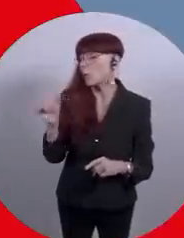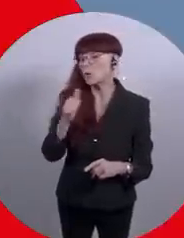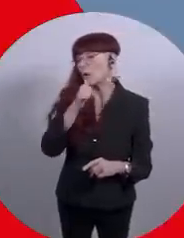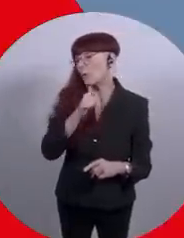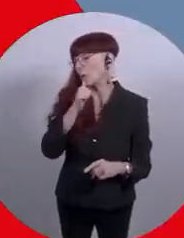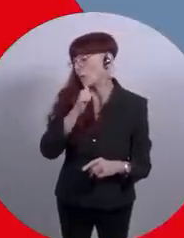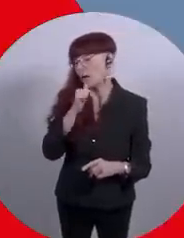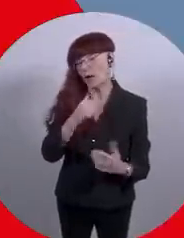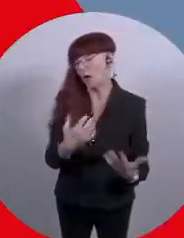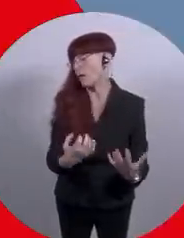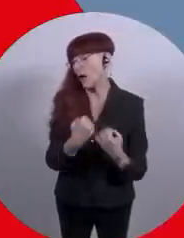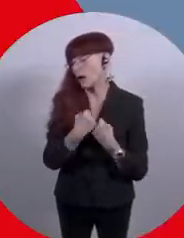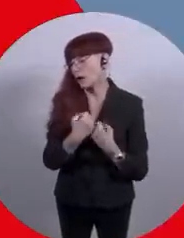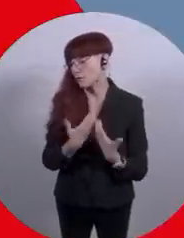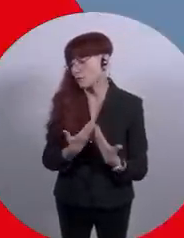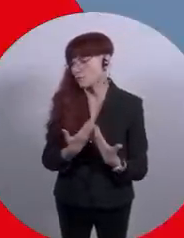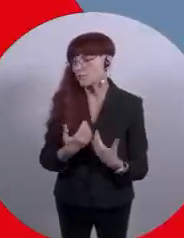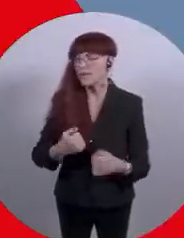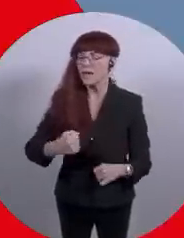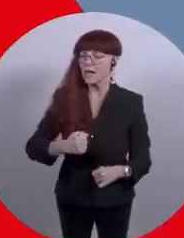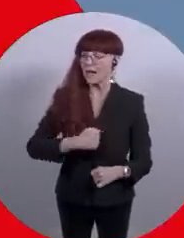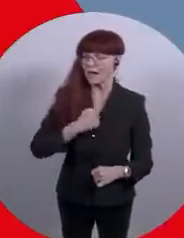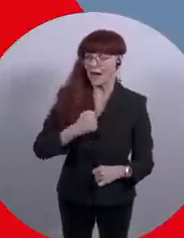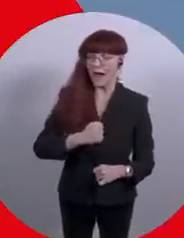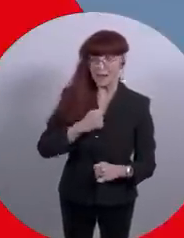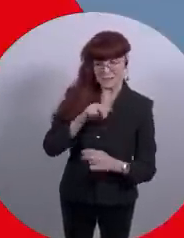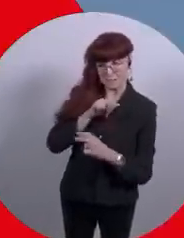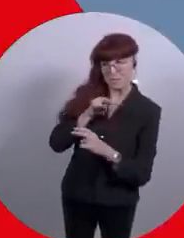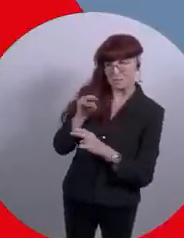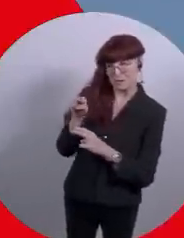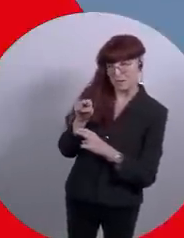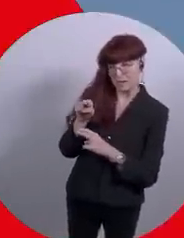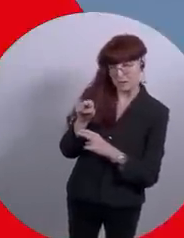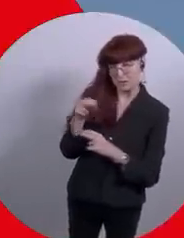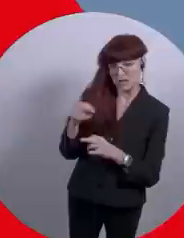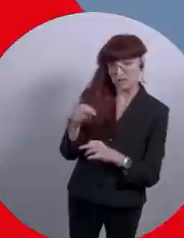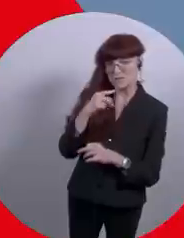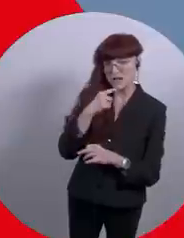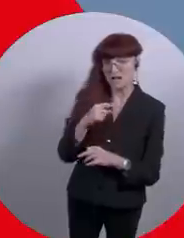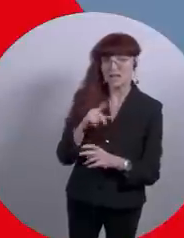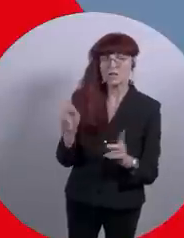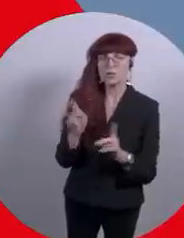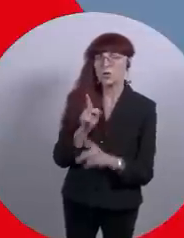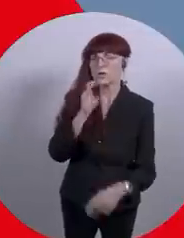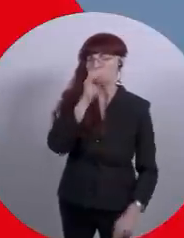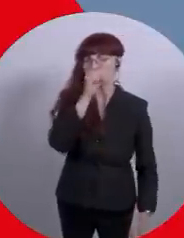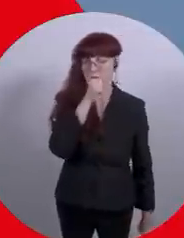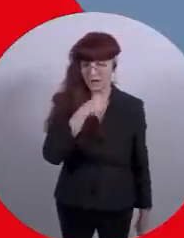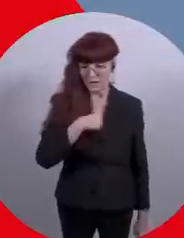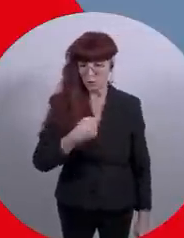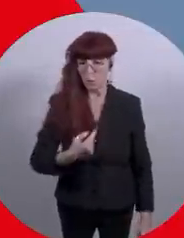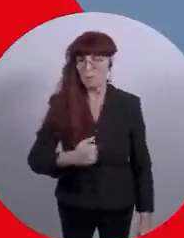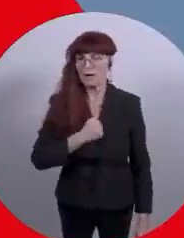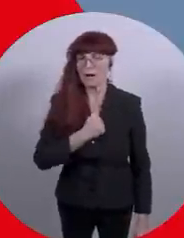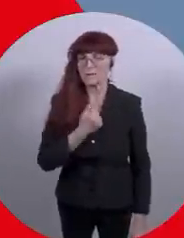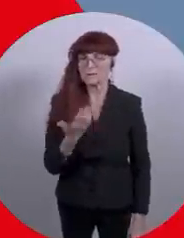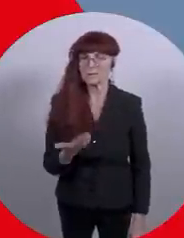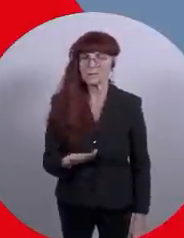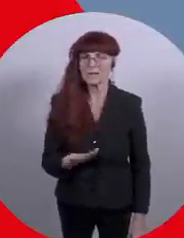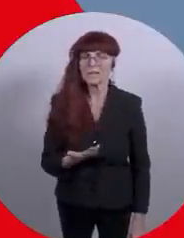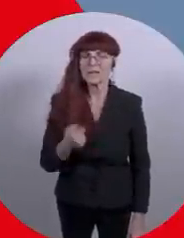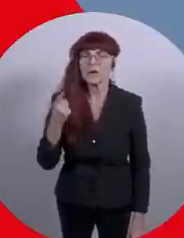und ich möchte ganz kurz aus Graz ist sich da Sorgen es darf das nicht verschweigen die kommen aus Graz und da gibt es